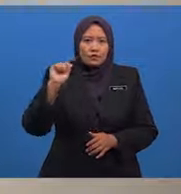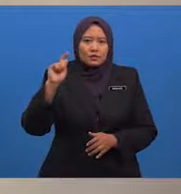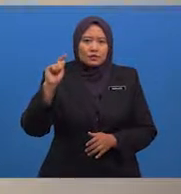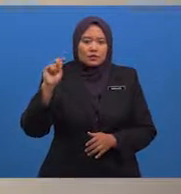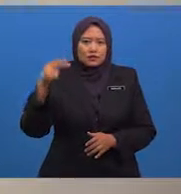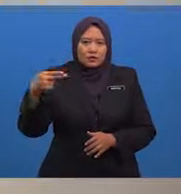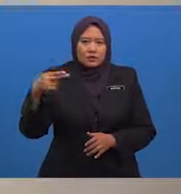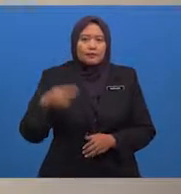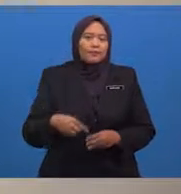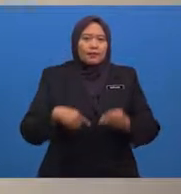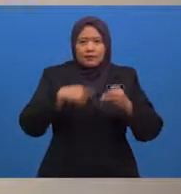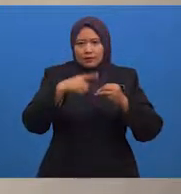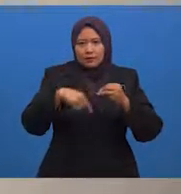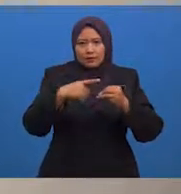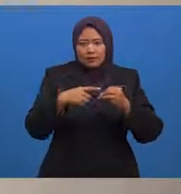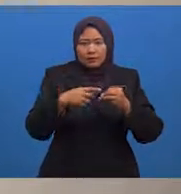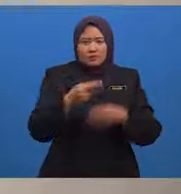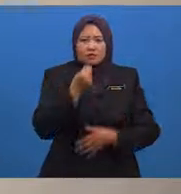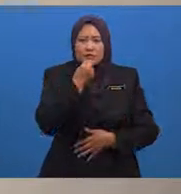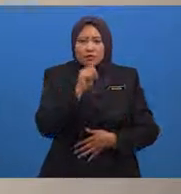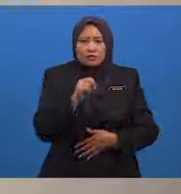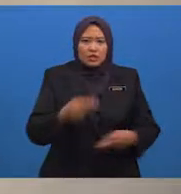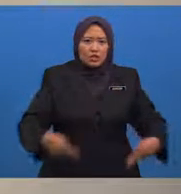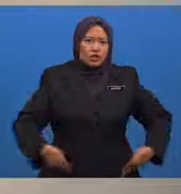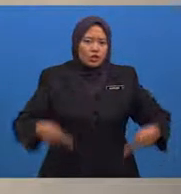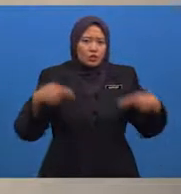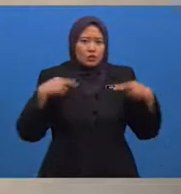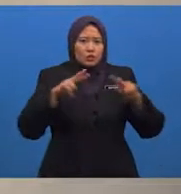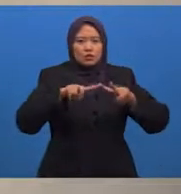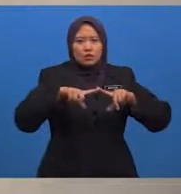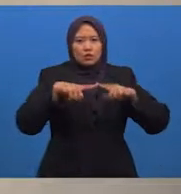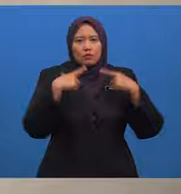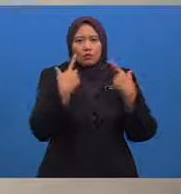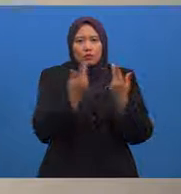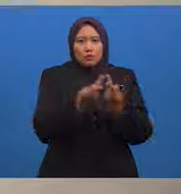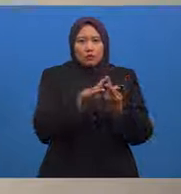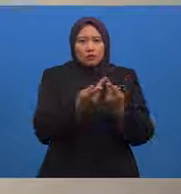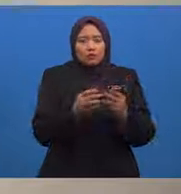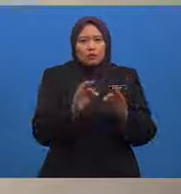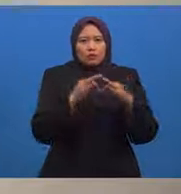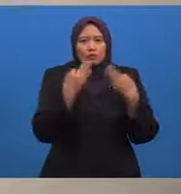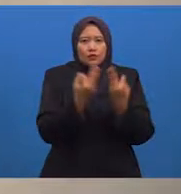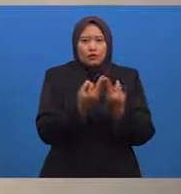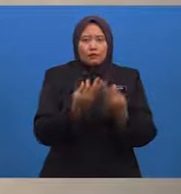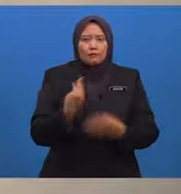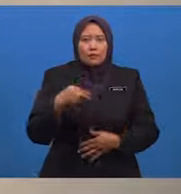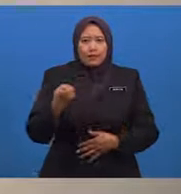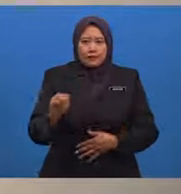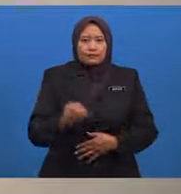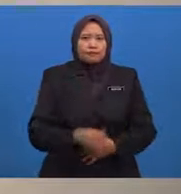datuknya. Pak Mael mengatakan bahawa dia telah berunding dengan datuk